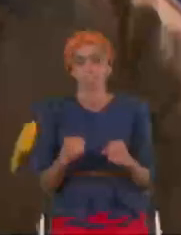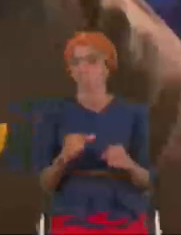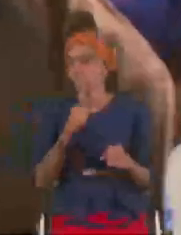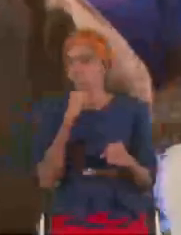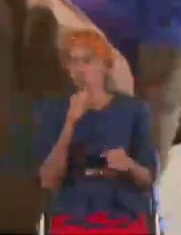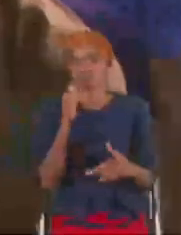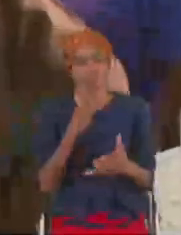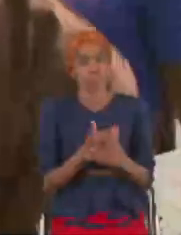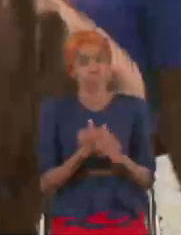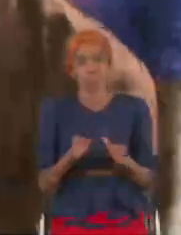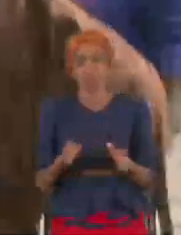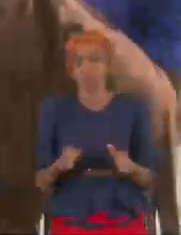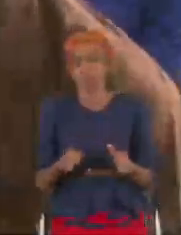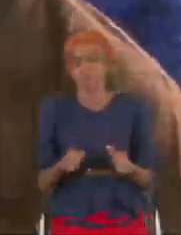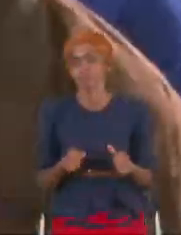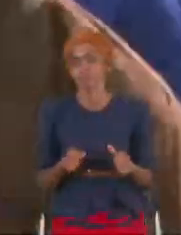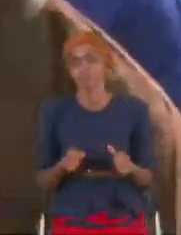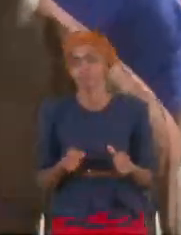irrésistible